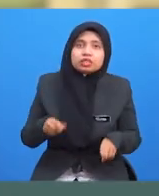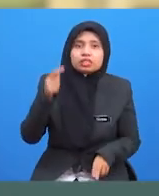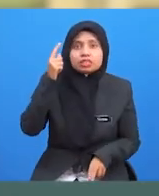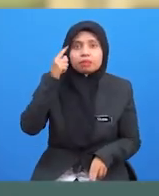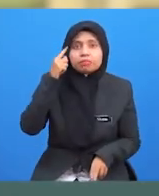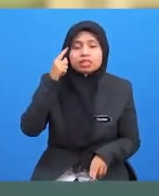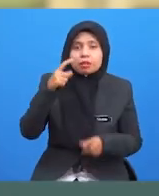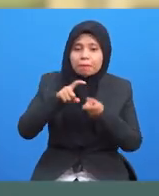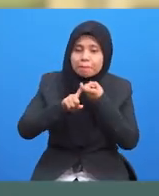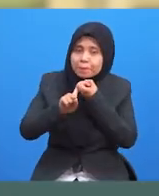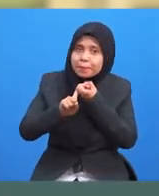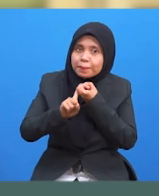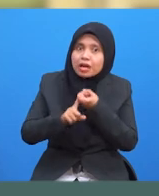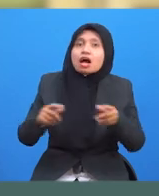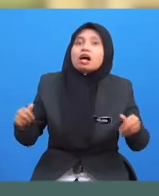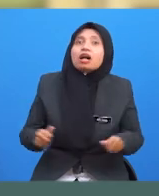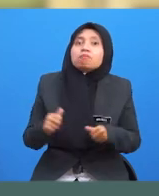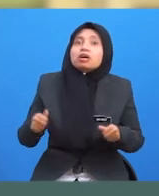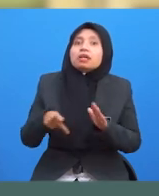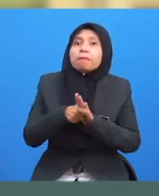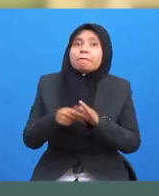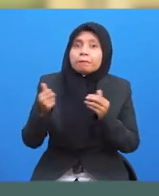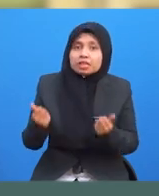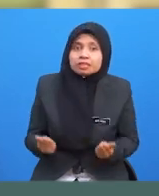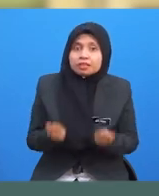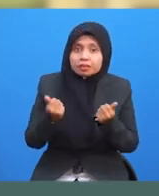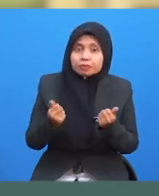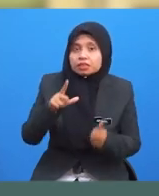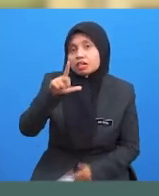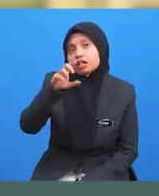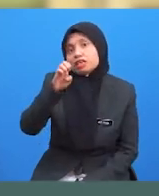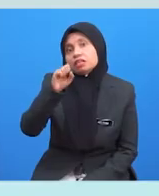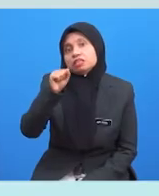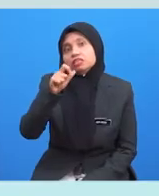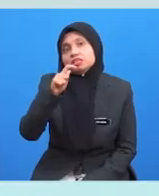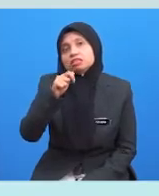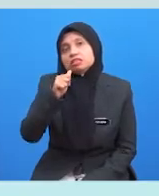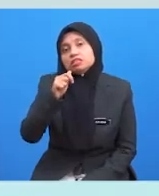minda berkaitan amalan pengangkutan lestari.